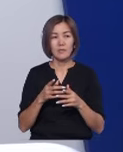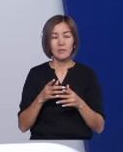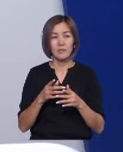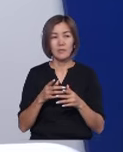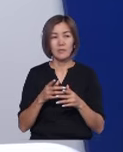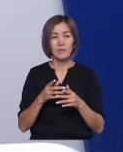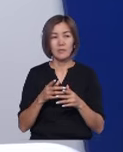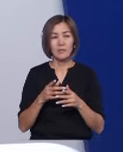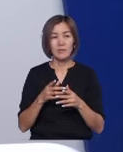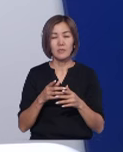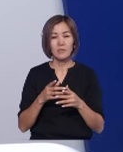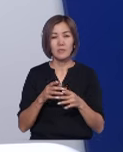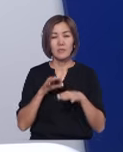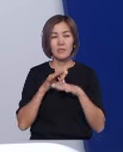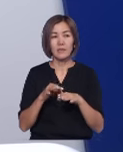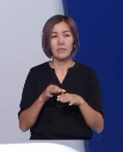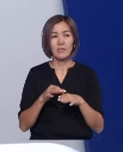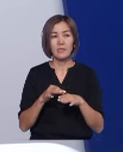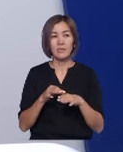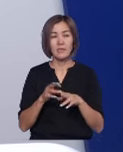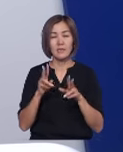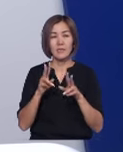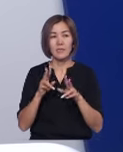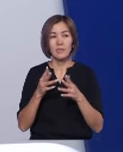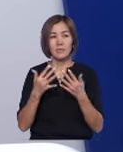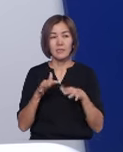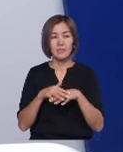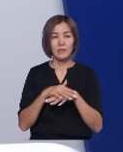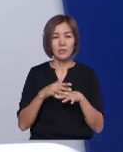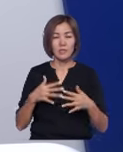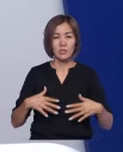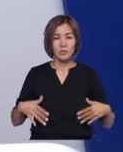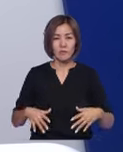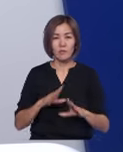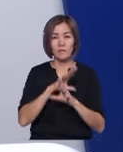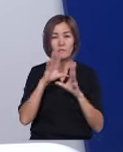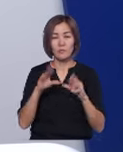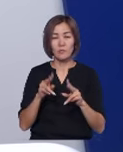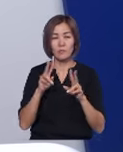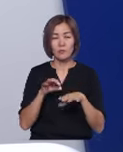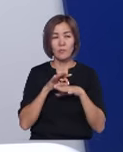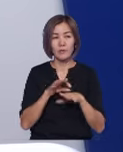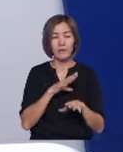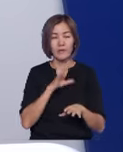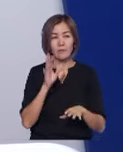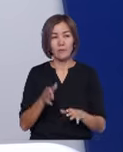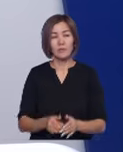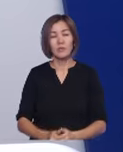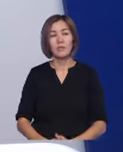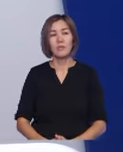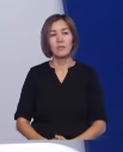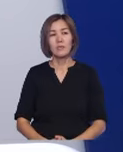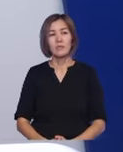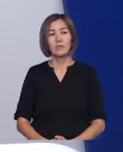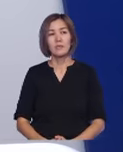пропотворный обход с проведением клинического осмотра всех сельскохозяйственных животных. Контролируется их перемещение, запрещено ввоз